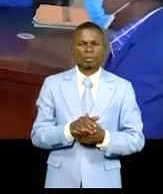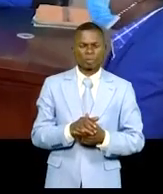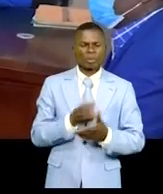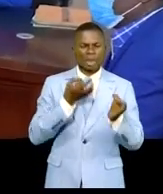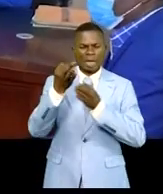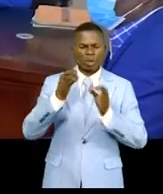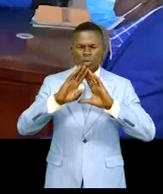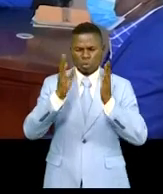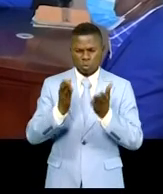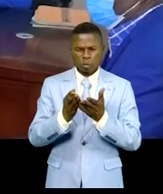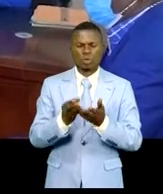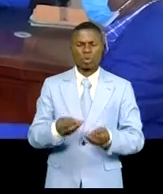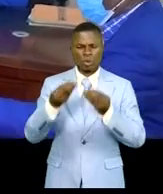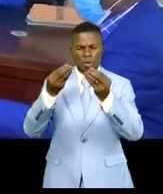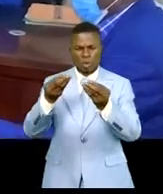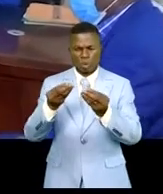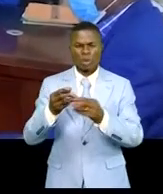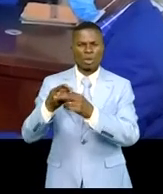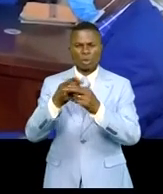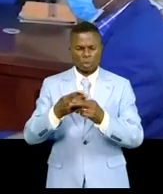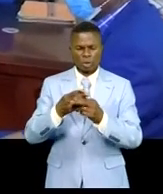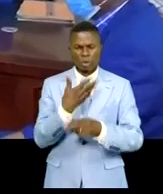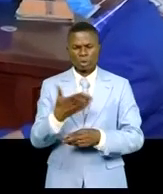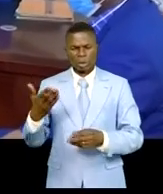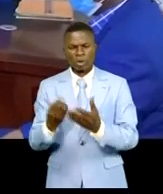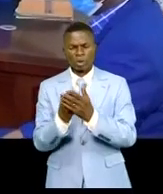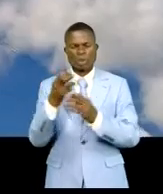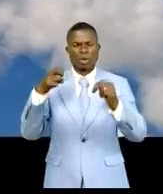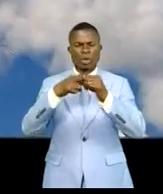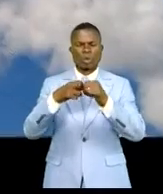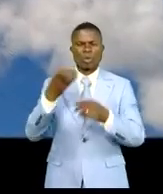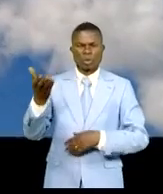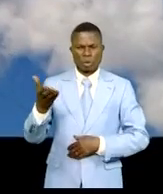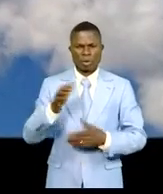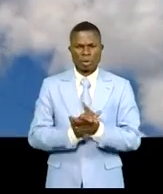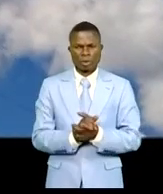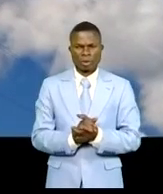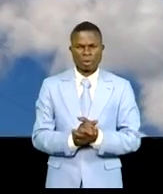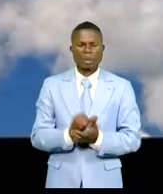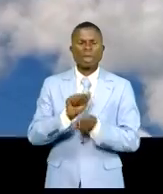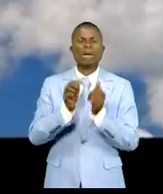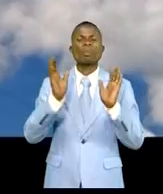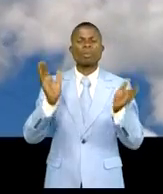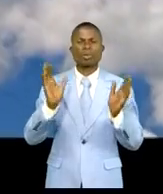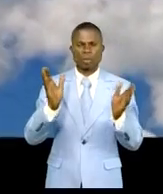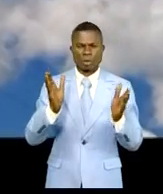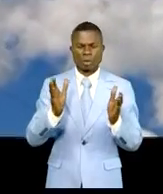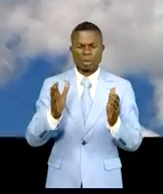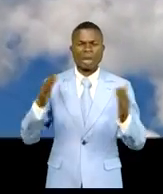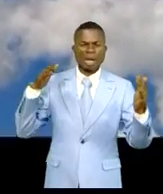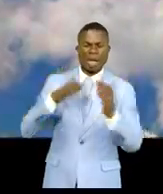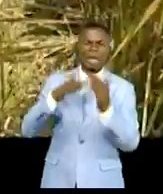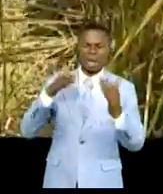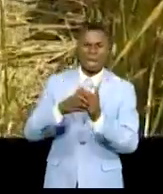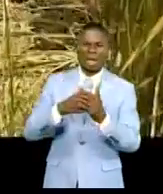les assurances quant à la sécurisation de l'outil de production de la SNEL. On a pris maintenant la grande option de faire la guerre sans